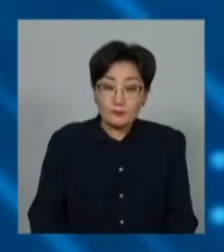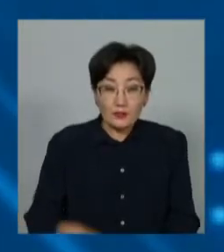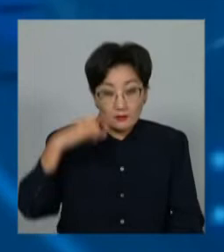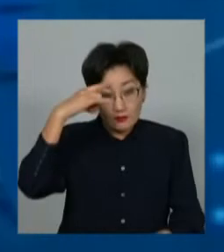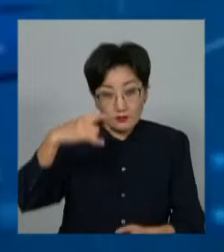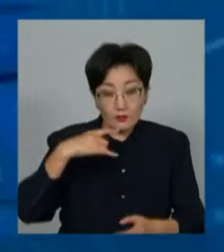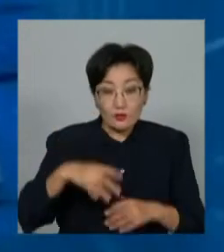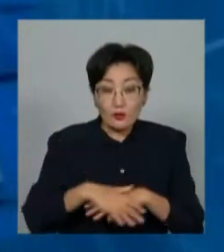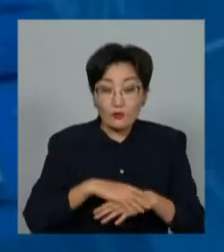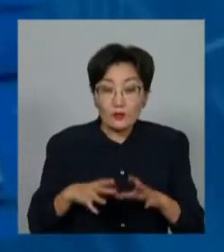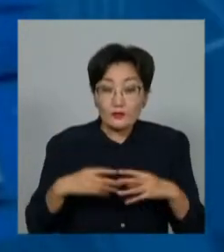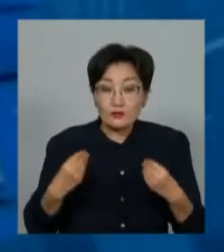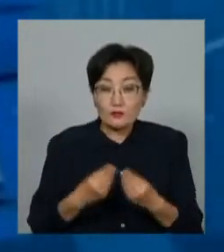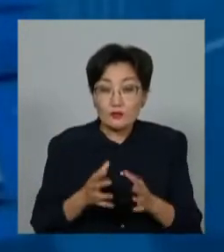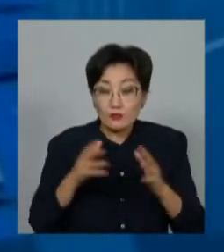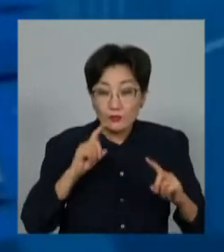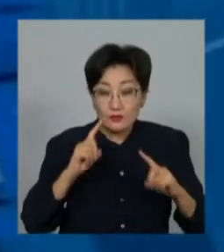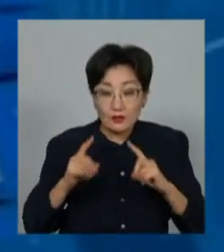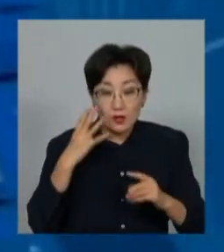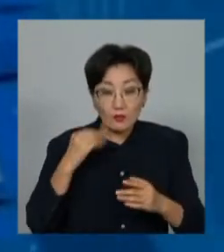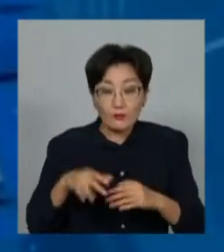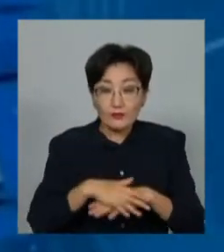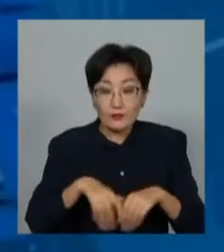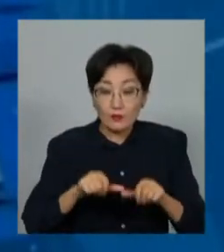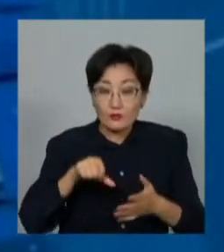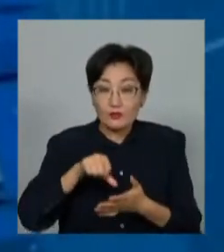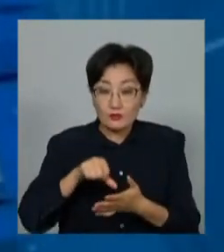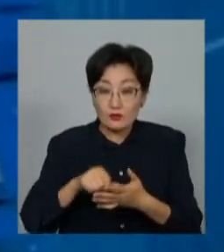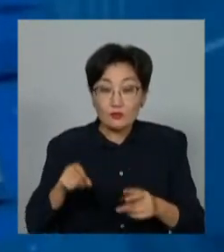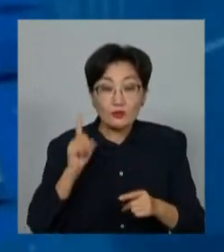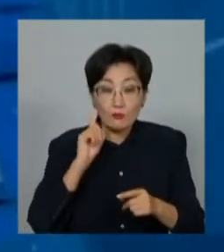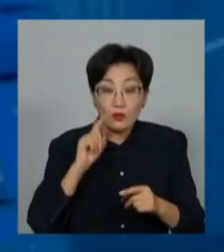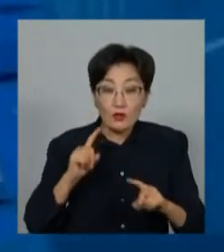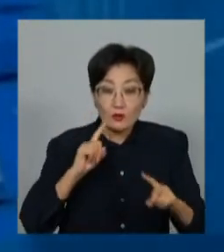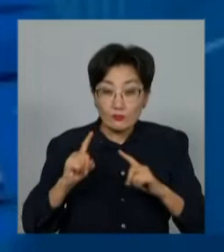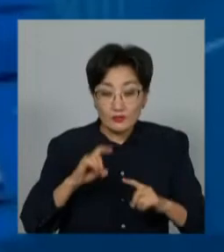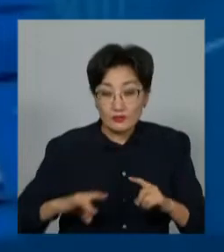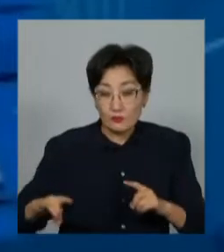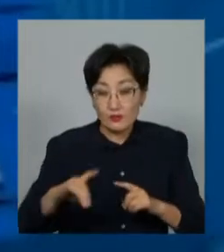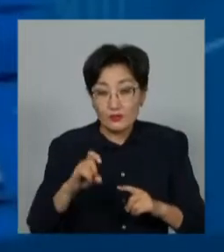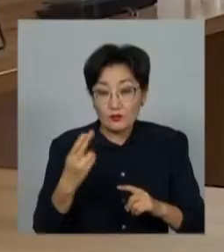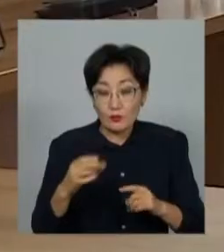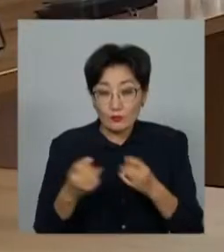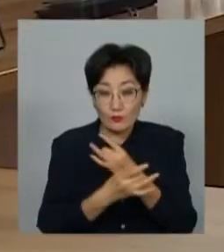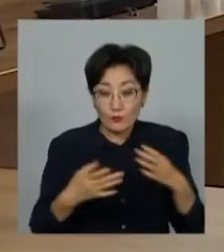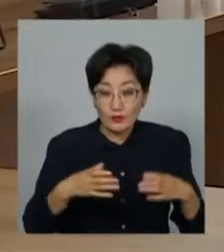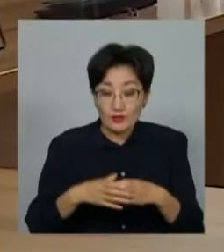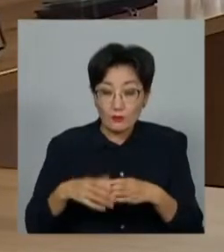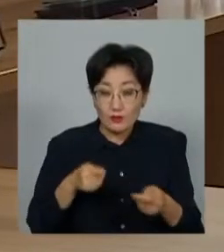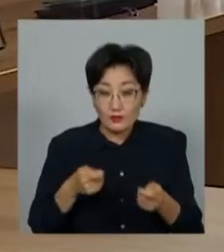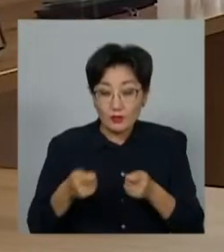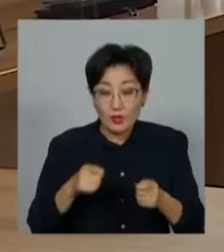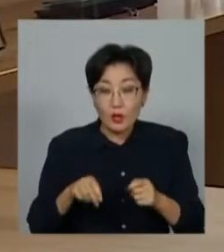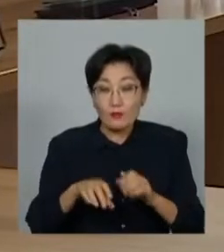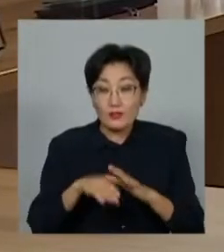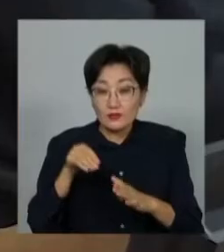Қазақстан халқы ассамблеясы кеңесінің кеңейтілген отырысын алматылық қоғам белсенділері де тыңдады. Жиынға республикалық этномәдени бірлестіктердің жетекшілері мен